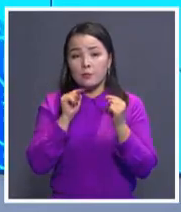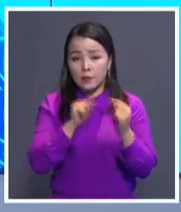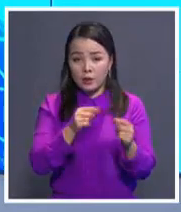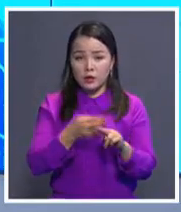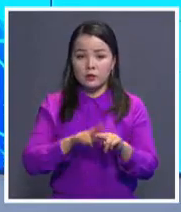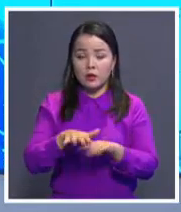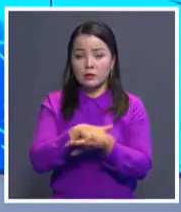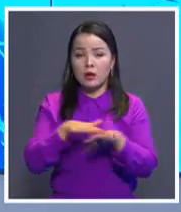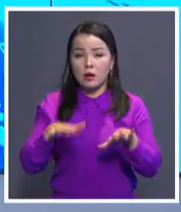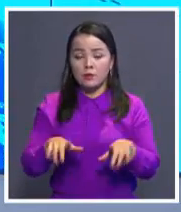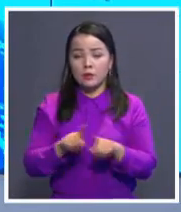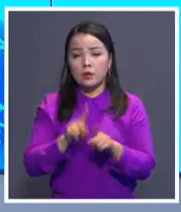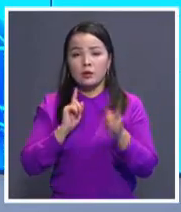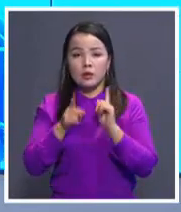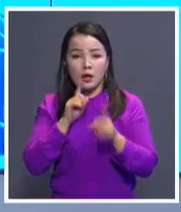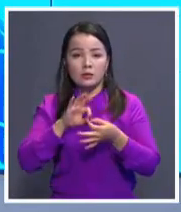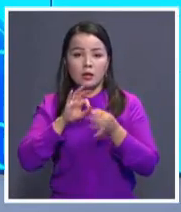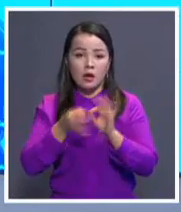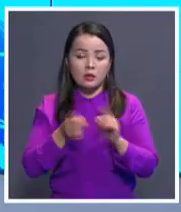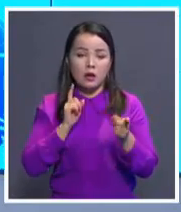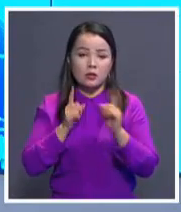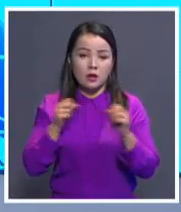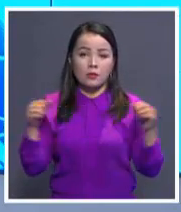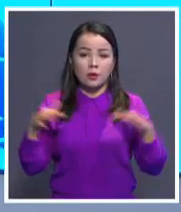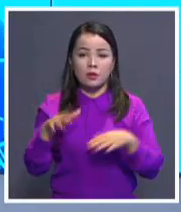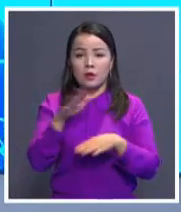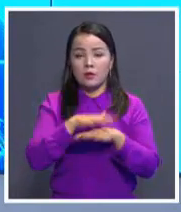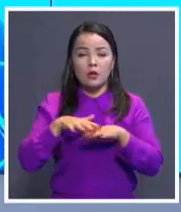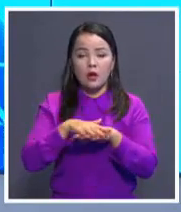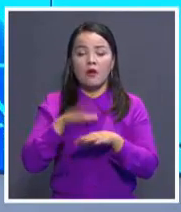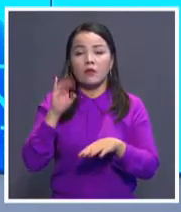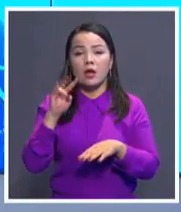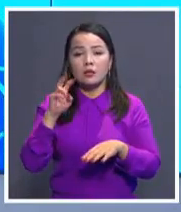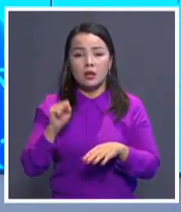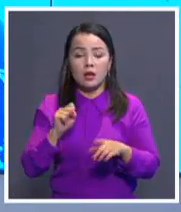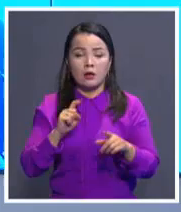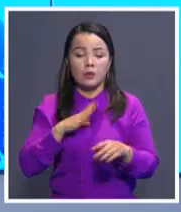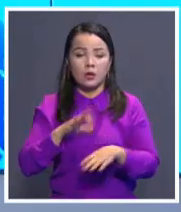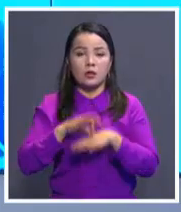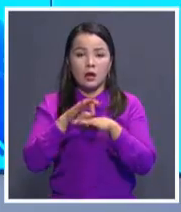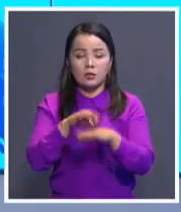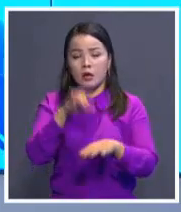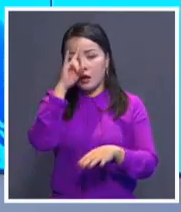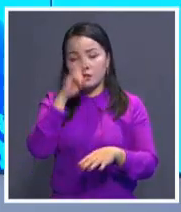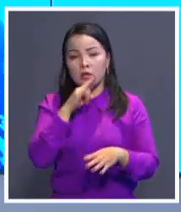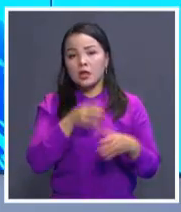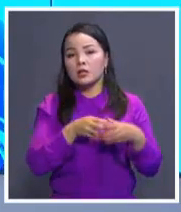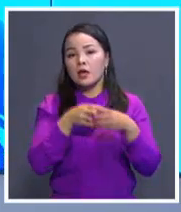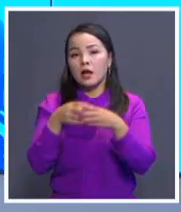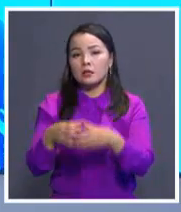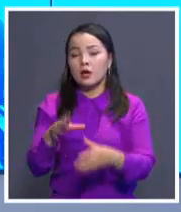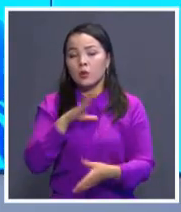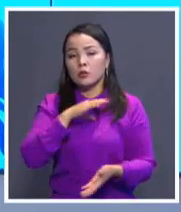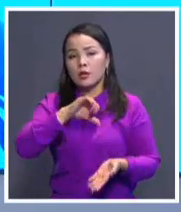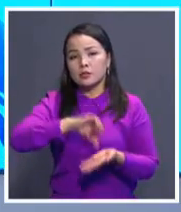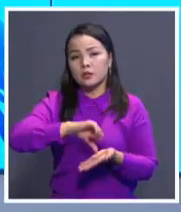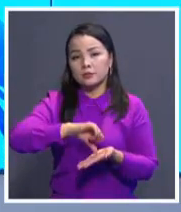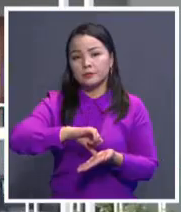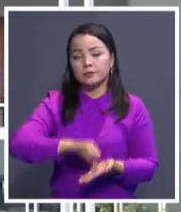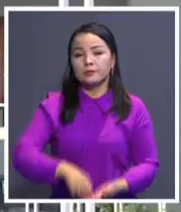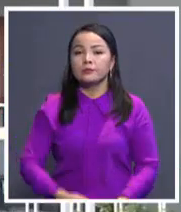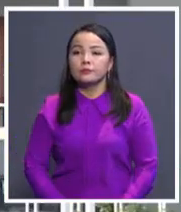қалай орындалып жатқанын баяндау үшін жаһан жұрты Венада бас қосты. Отырысқа қазақстандық делегация да қатысты.